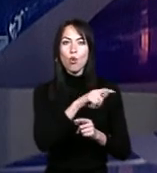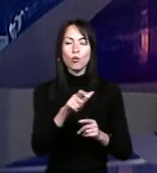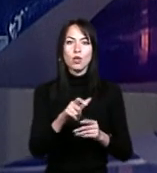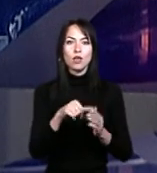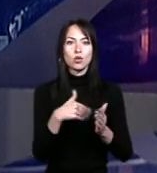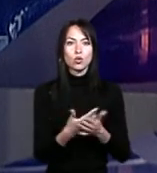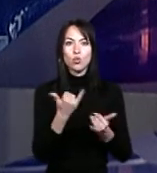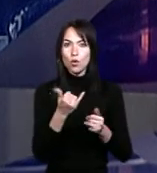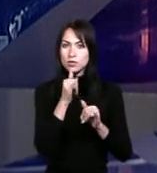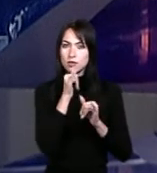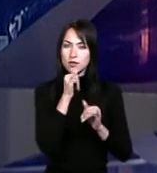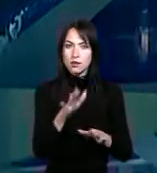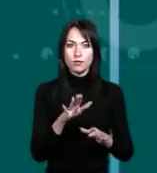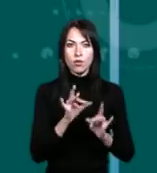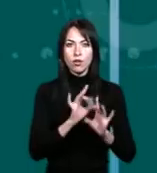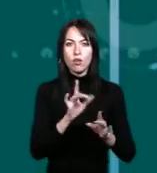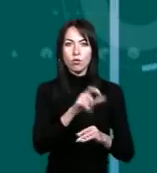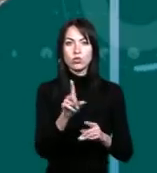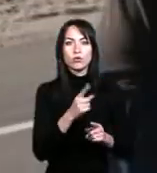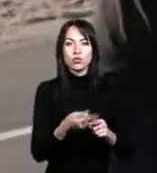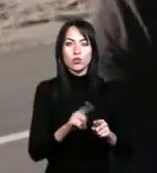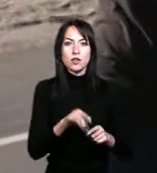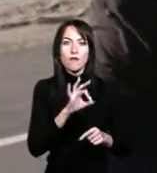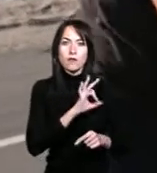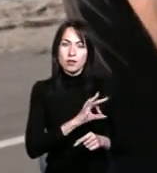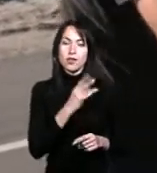послуги, Софія Цвіткова розповість.